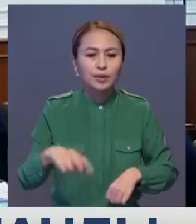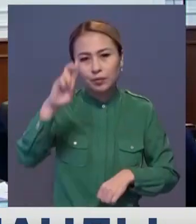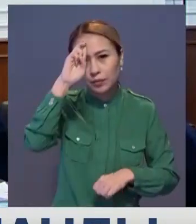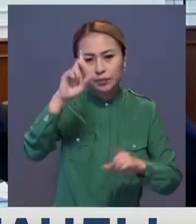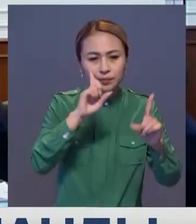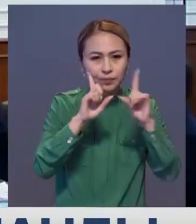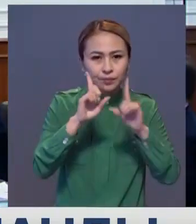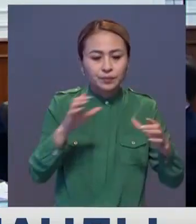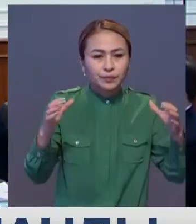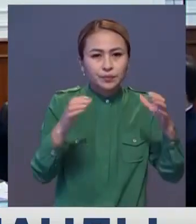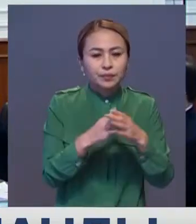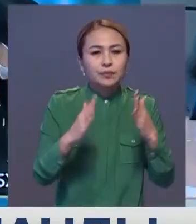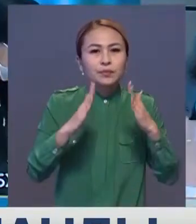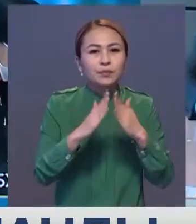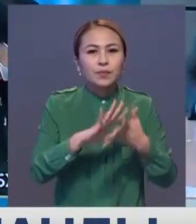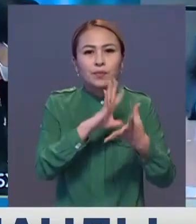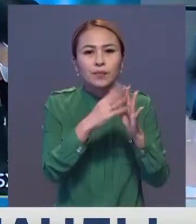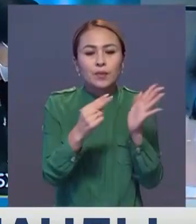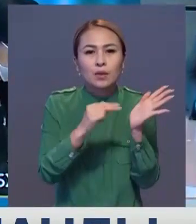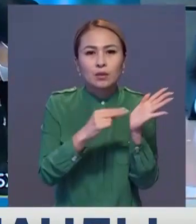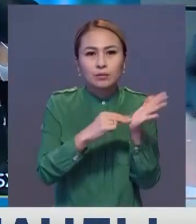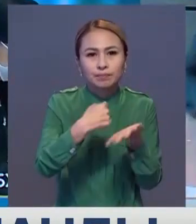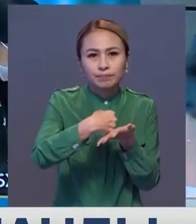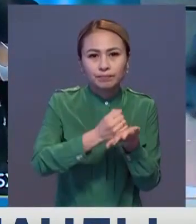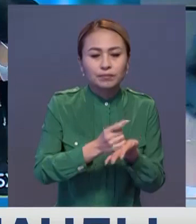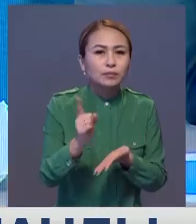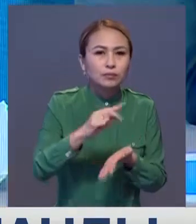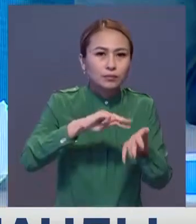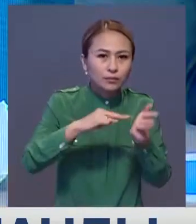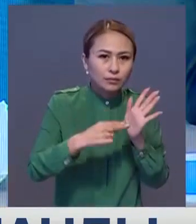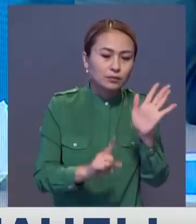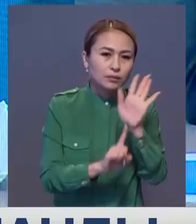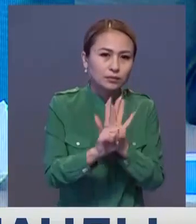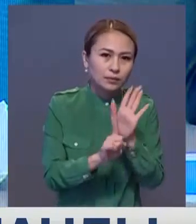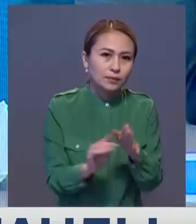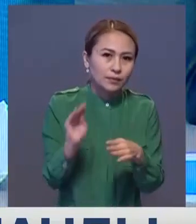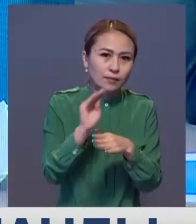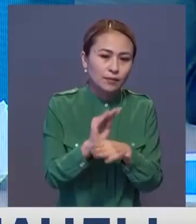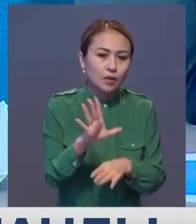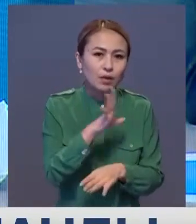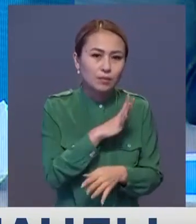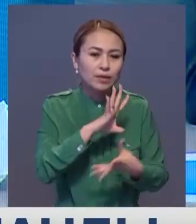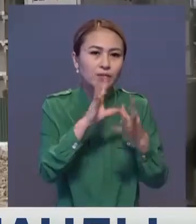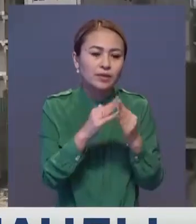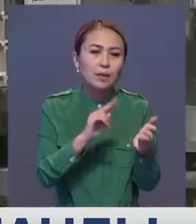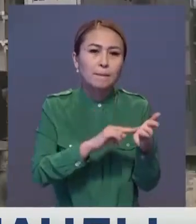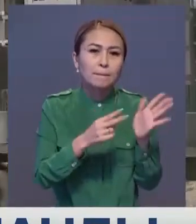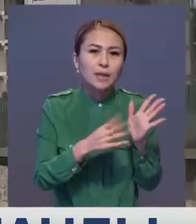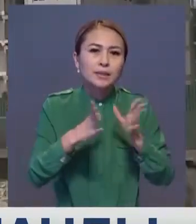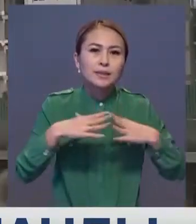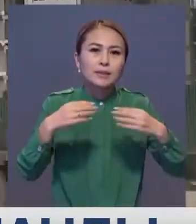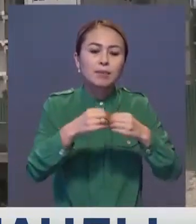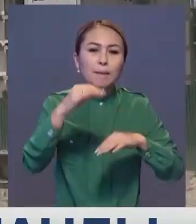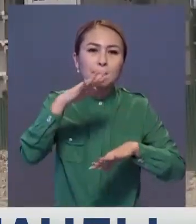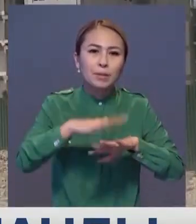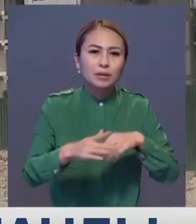отырысында мәлім болғандай, баспана бағасын тұрақтандыру мақсатында арнайы жоба іске қосылады. Қанат қақты жобаға қатысты отбасы